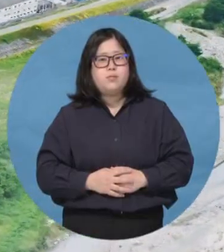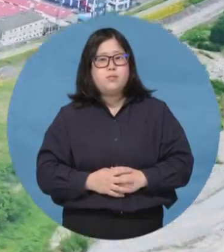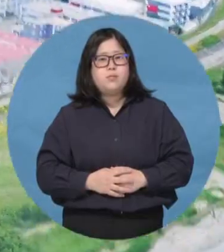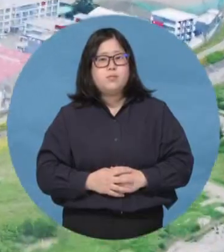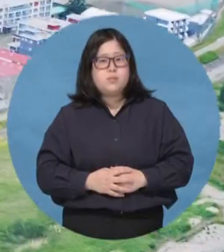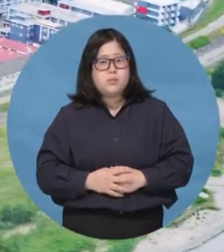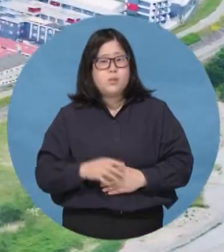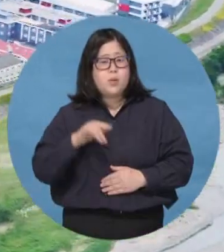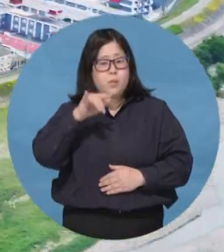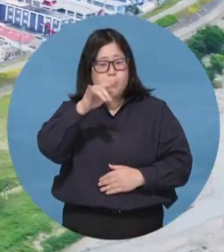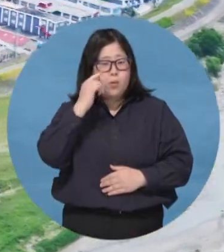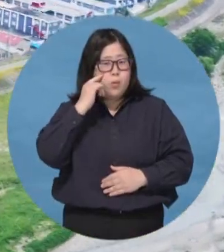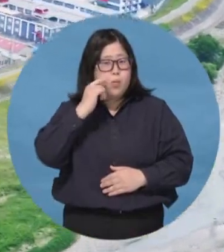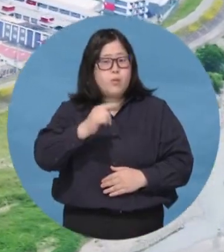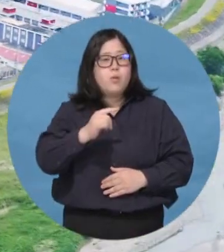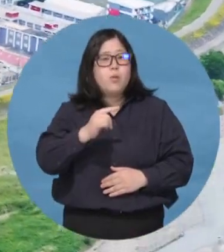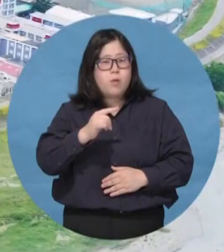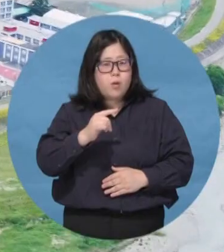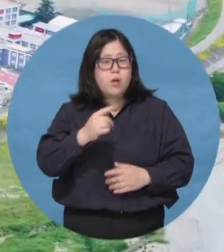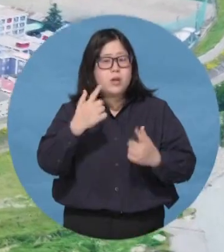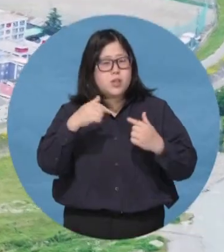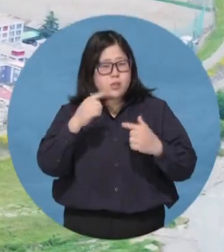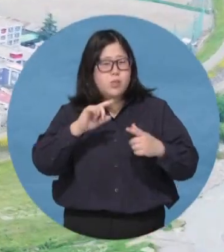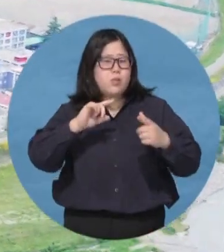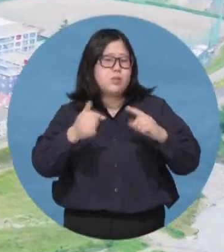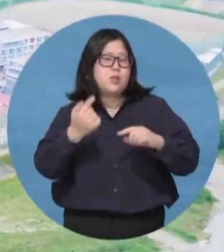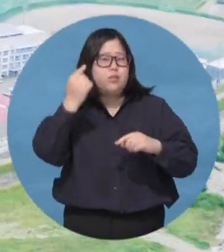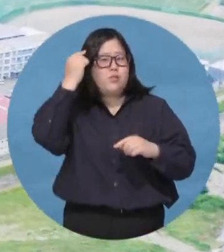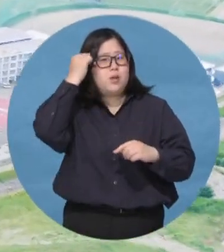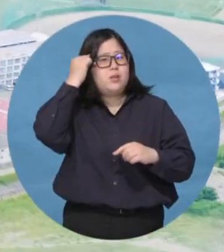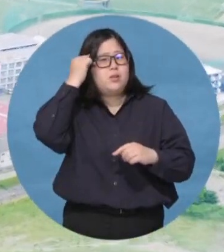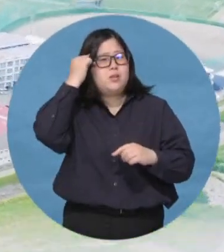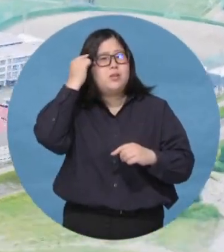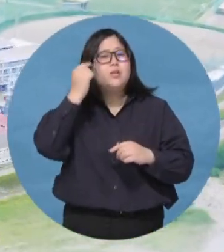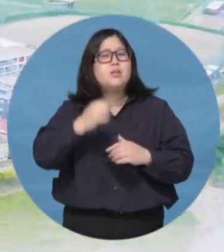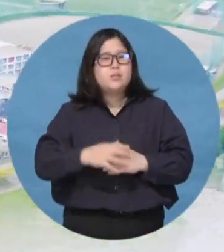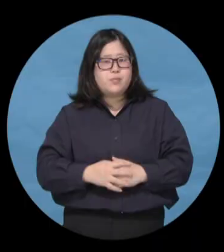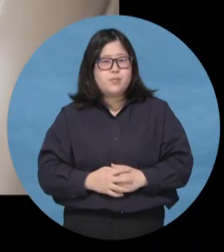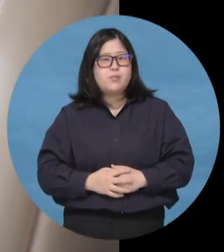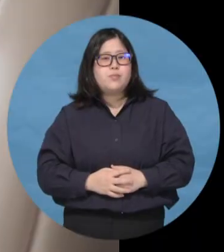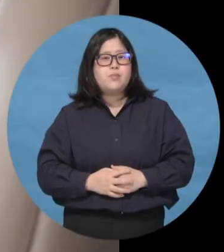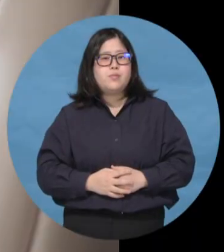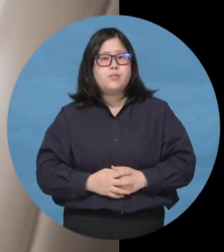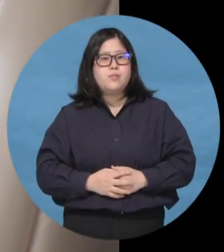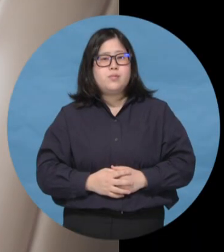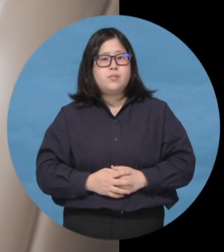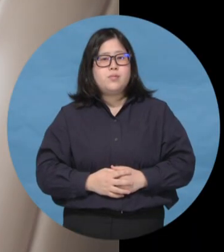空から見下ろすと見慣れた山梨が少し違って見えた。